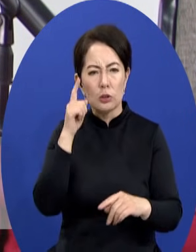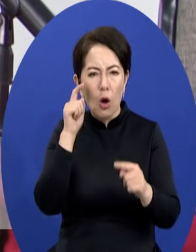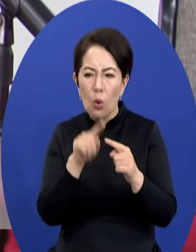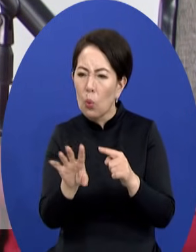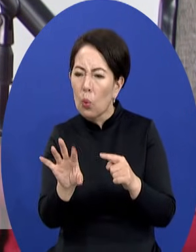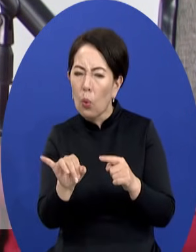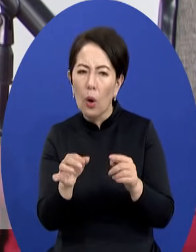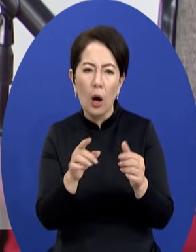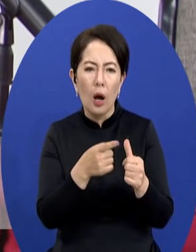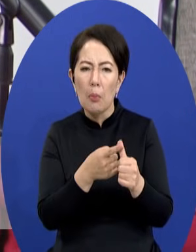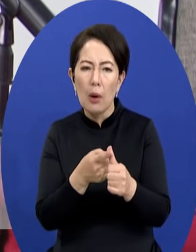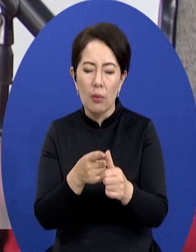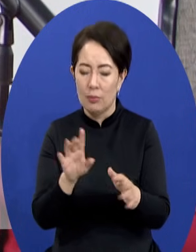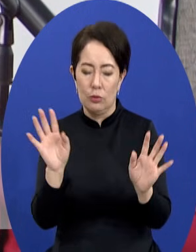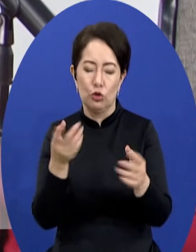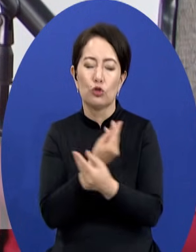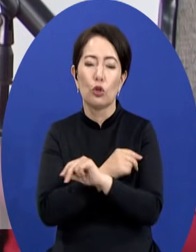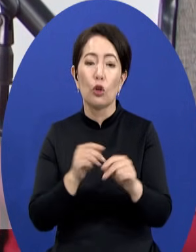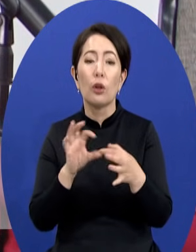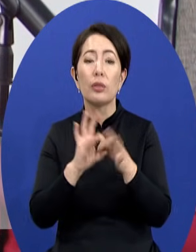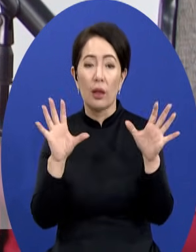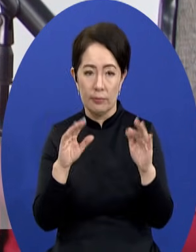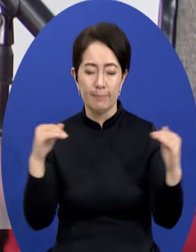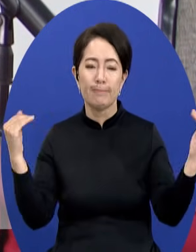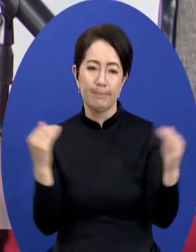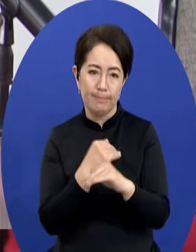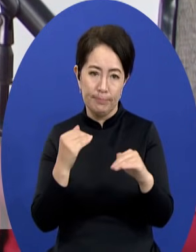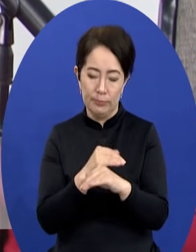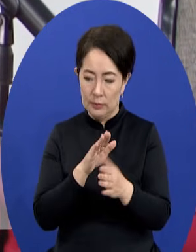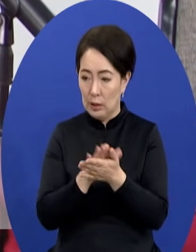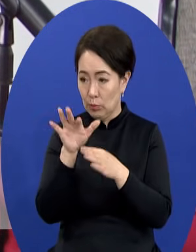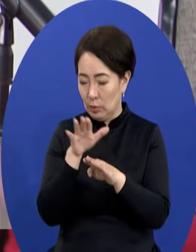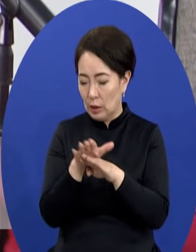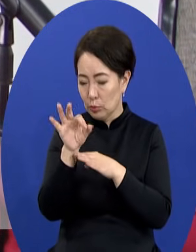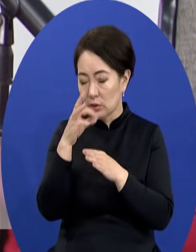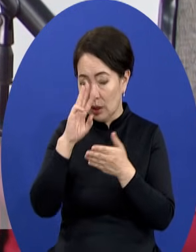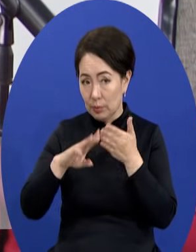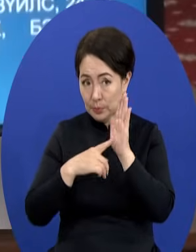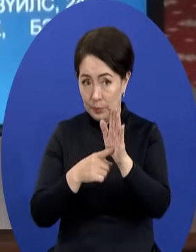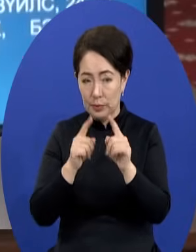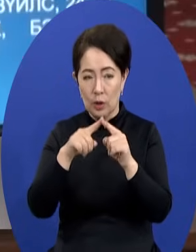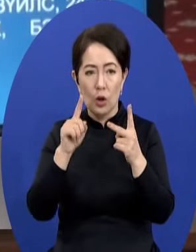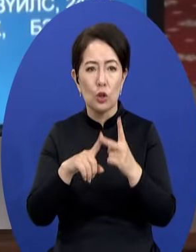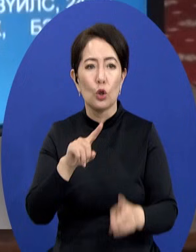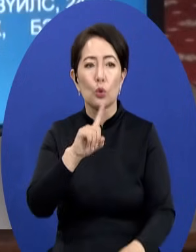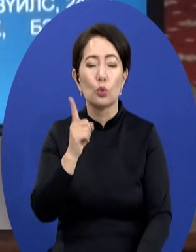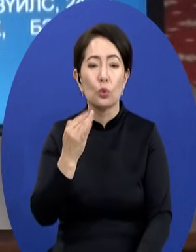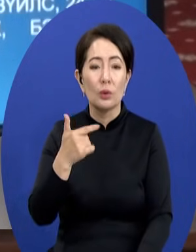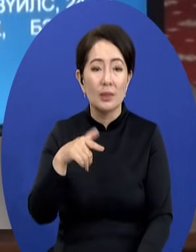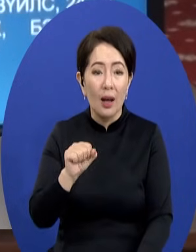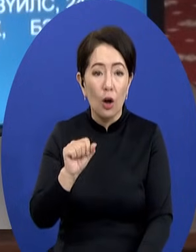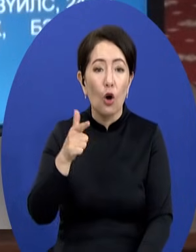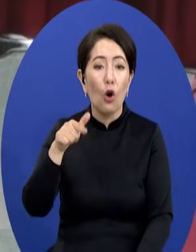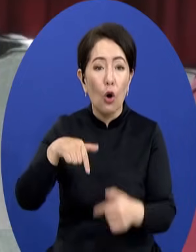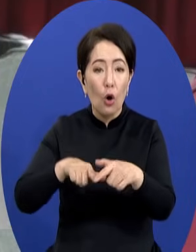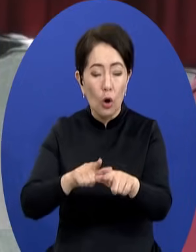тодорхойлохгүйгээр бүх хөдөлгөөнийг чөлөөтэй нээлттэй болгож байгаагаас аль бисаар танилцуулъя. За 2 дугаарт Зулгын гол зүслэн болон одоо мөн сумдад